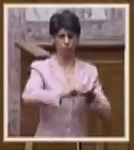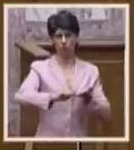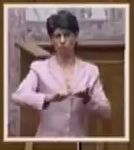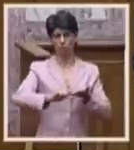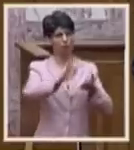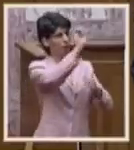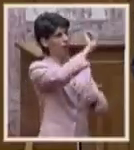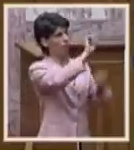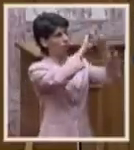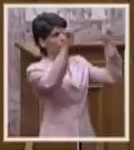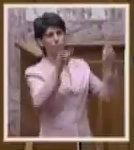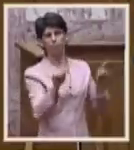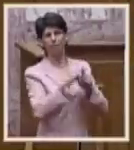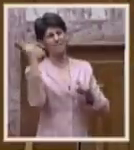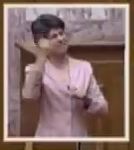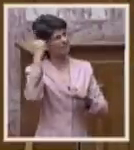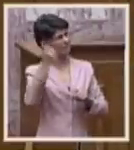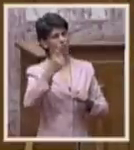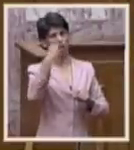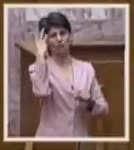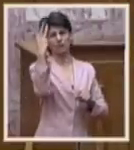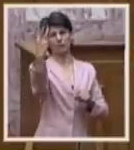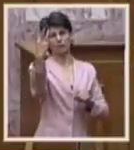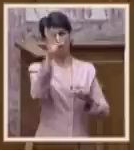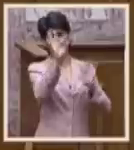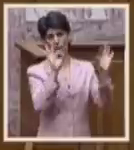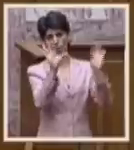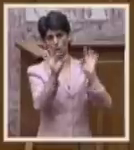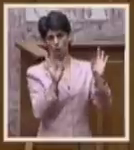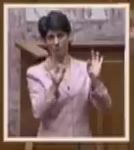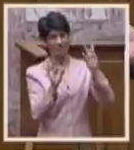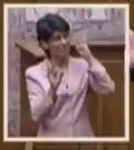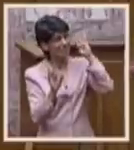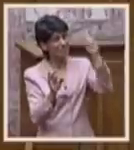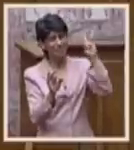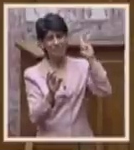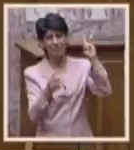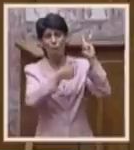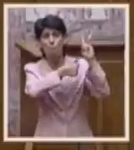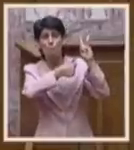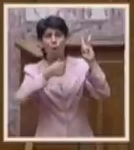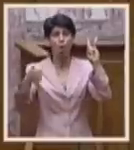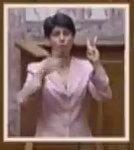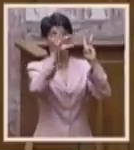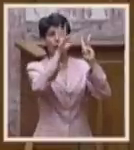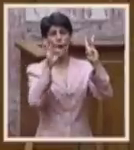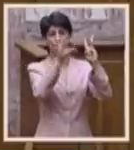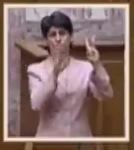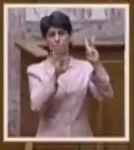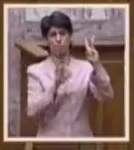συνηθίζω, τρεις επιλογές. Τις τρεις μοναδικές πραγματικές επιλογές που είχαμε μπροστά μας.